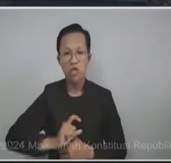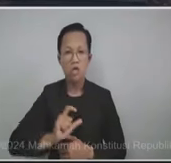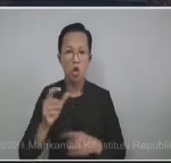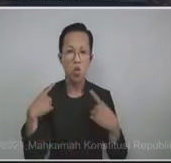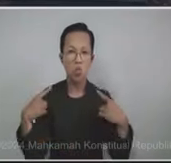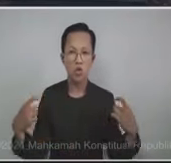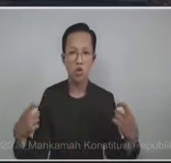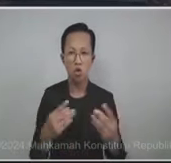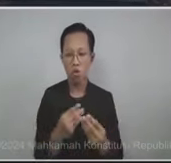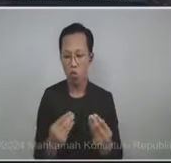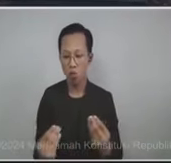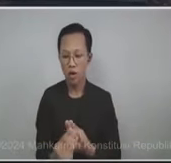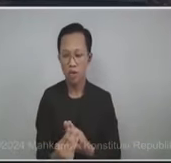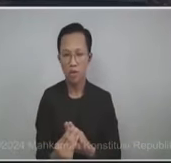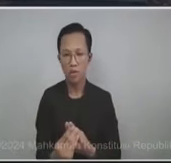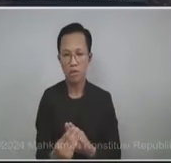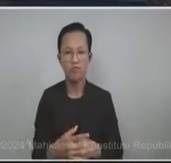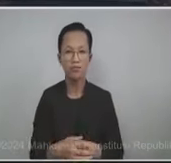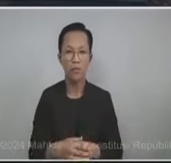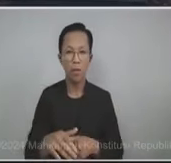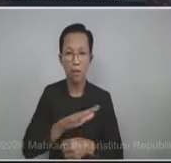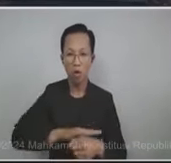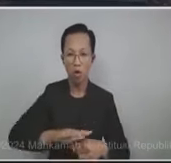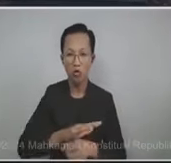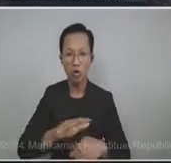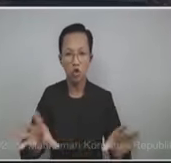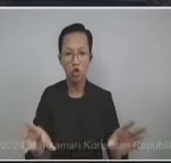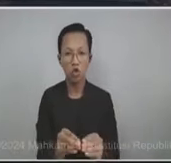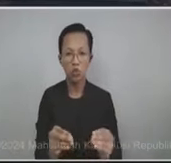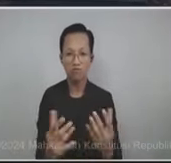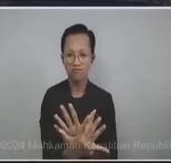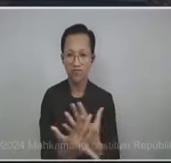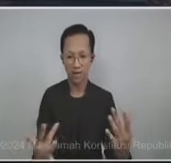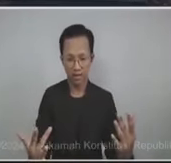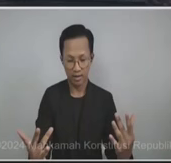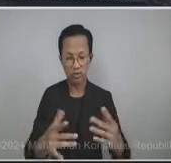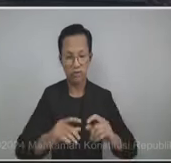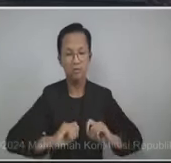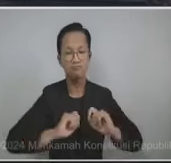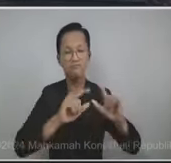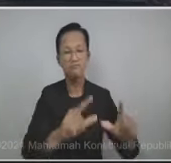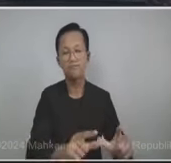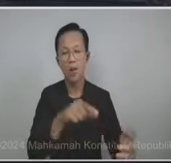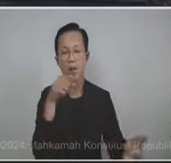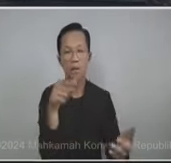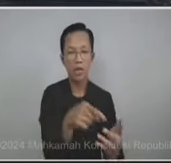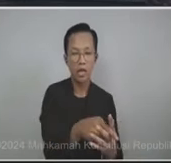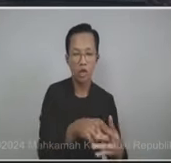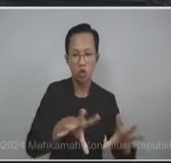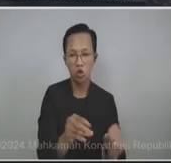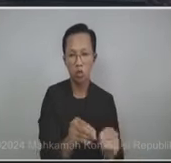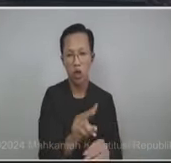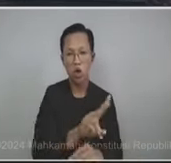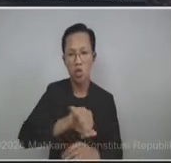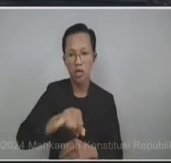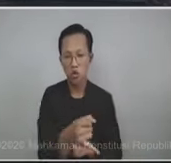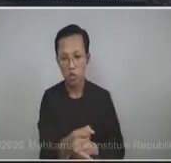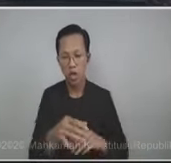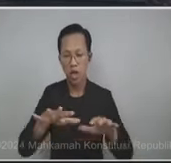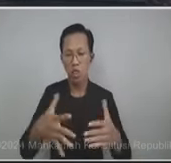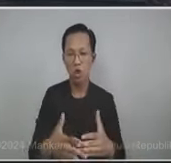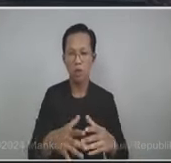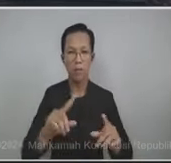gubernur provinsi dengan jumlah penduduk yang termuat pada daftar pemilih tetap sampai dengan 2 juta jiwa partai politik atau gabungan partai